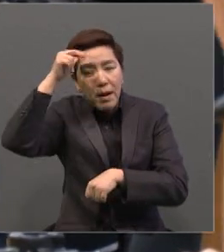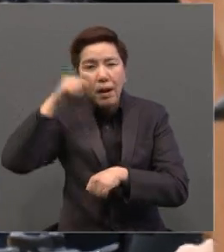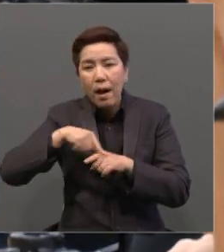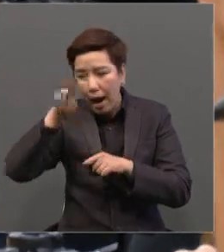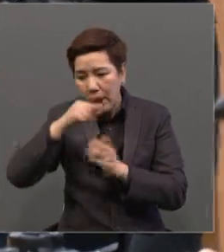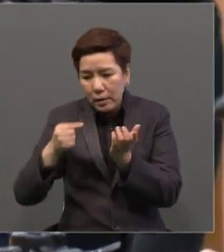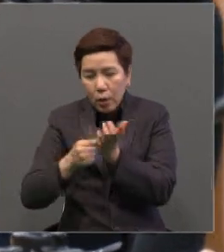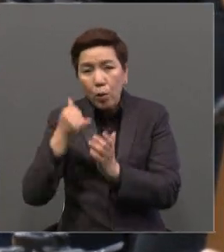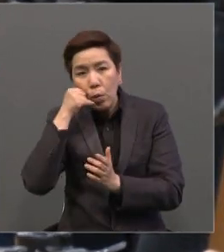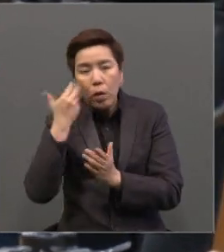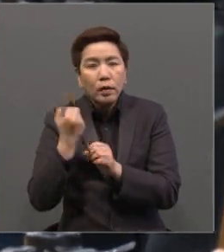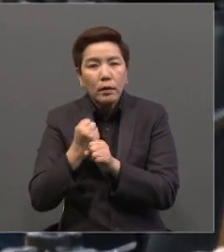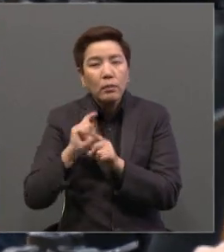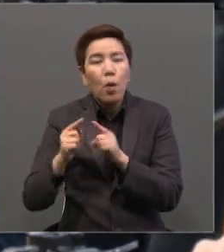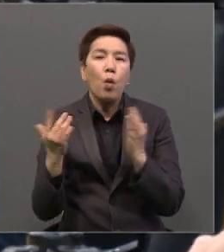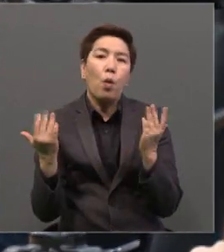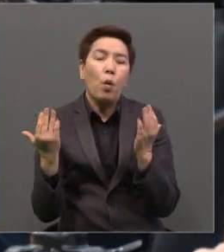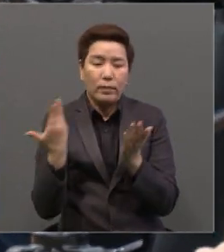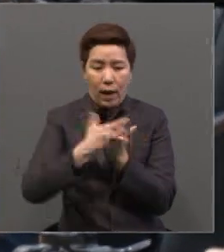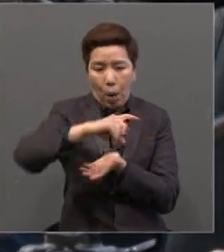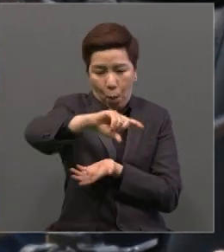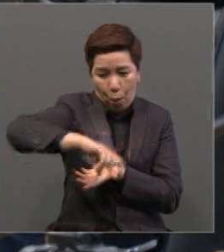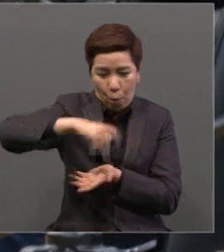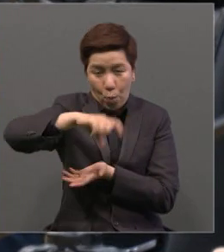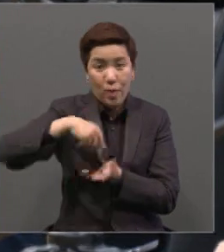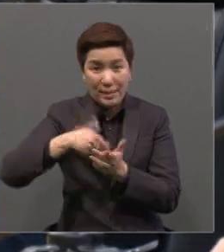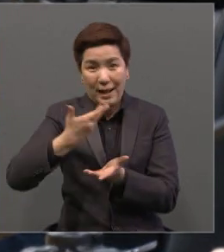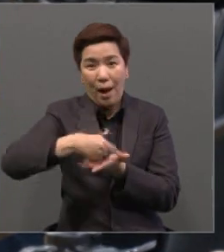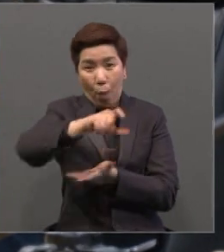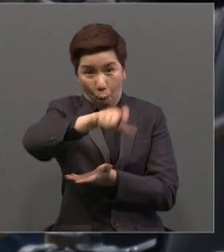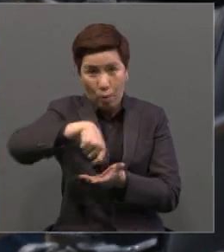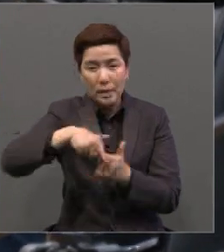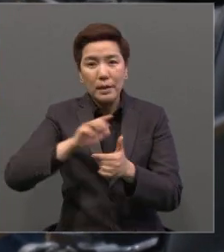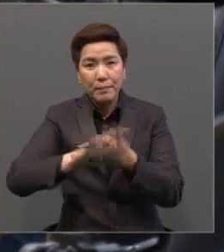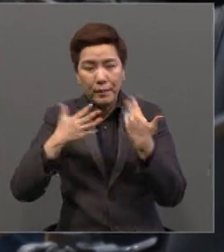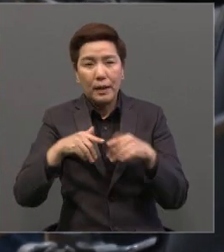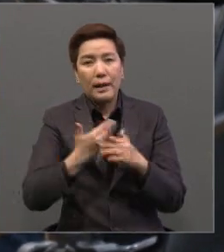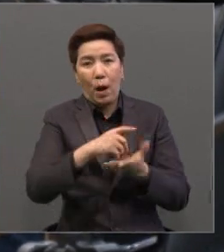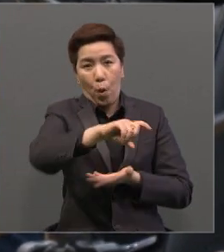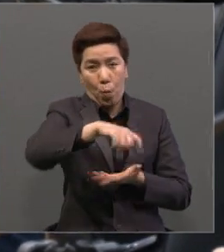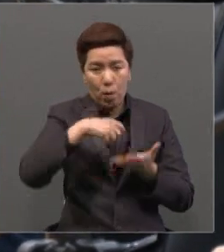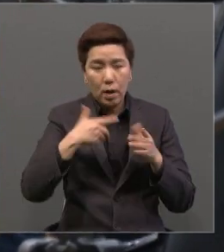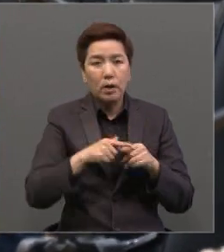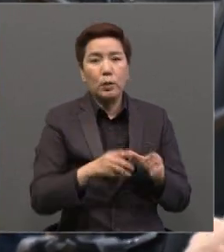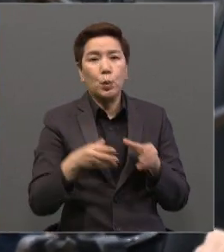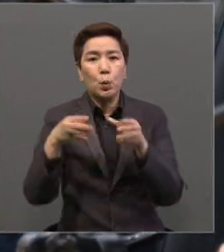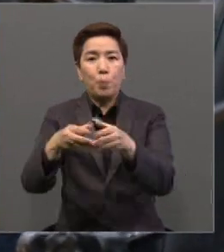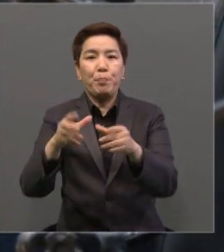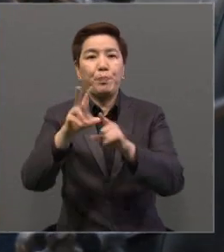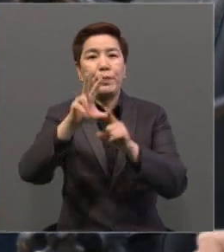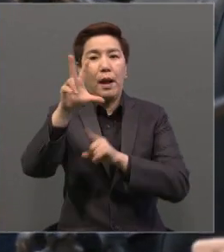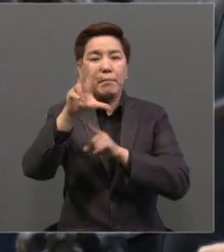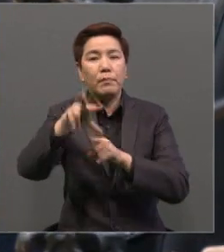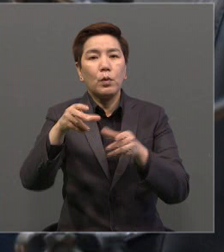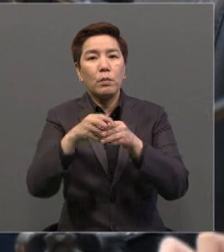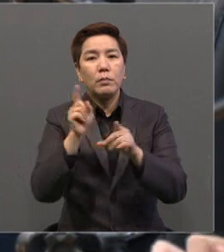ดหาซิมโทรศัพท์ไว้ให้คนร้ายรอรับโอนเงินจากเหยื่อจากนั้นพอเหยื่อโอนเงินเข้ามาแล้วกลุ่มที่3ครับ